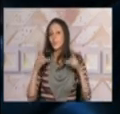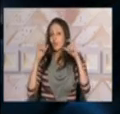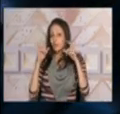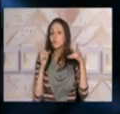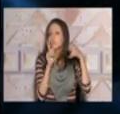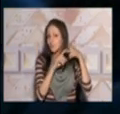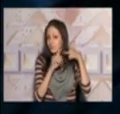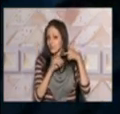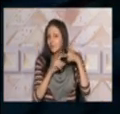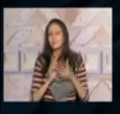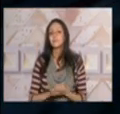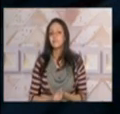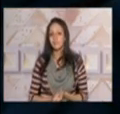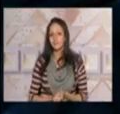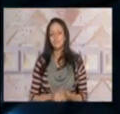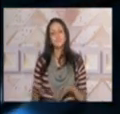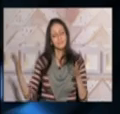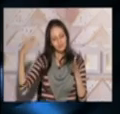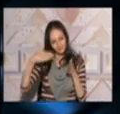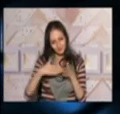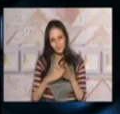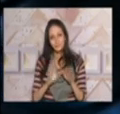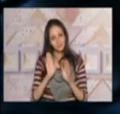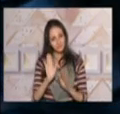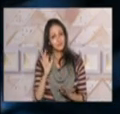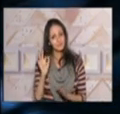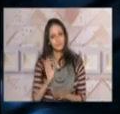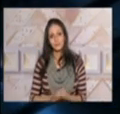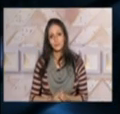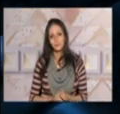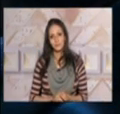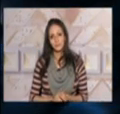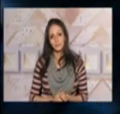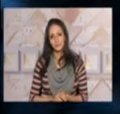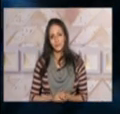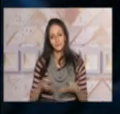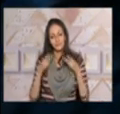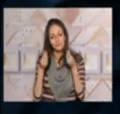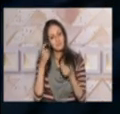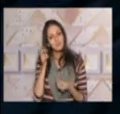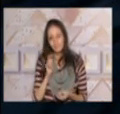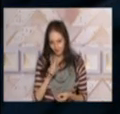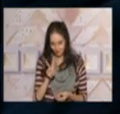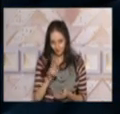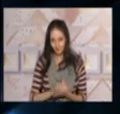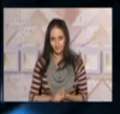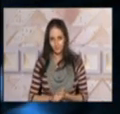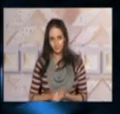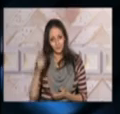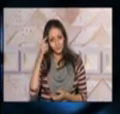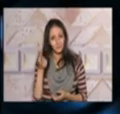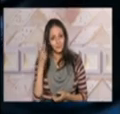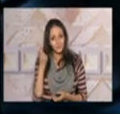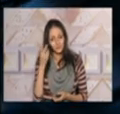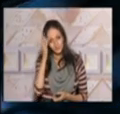الله للزيادة، بس هنيجي لاحقا. ده هنجي لها بالظبط. خليني أدي لحضرتك وللسادة المشاهدين أو المتابعين فكرة عامة، هم